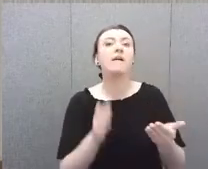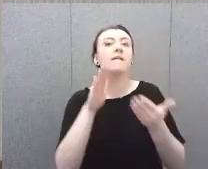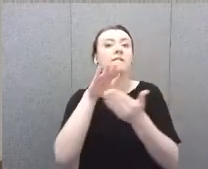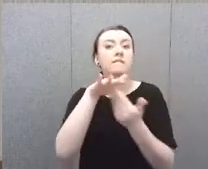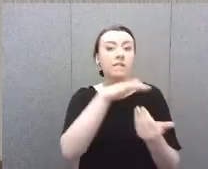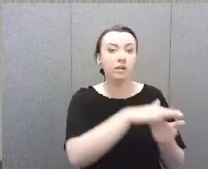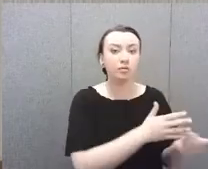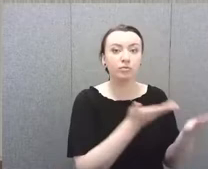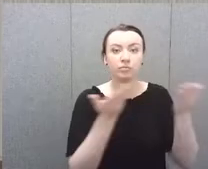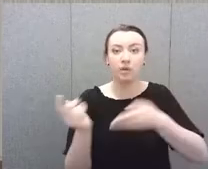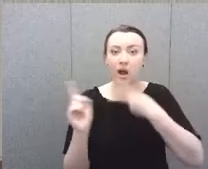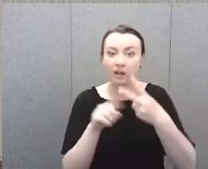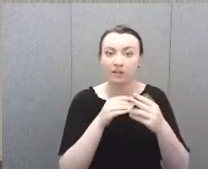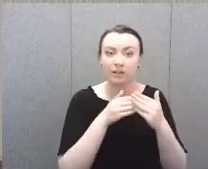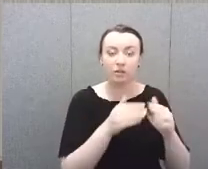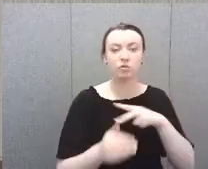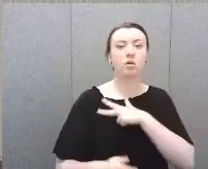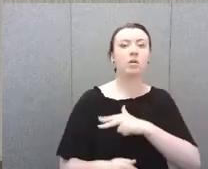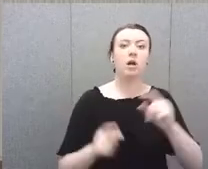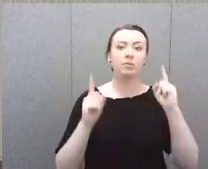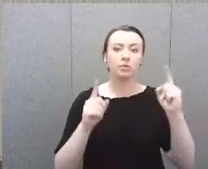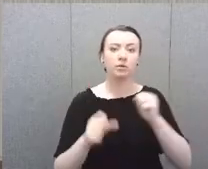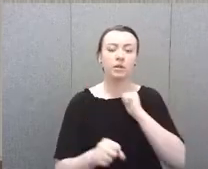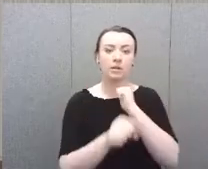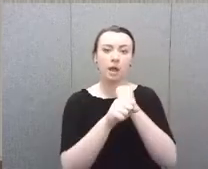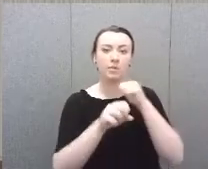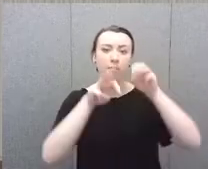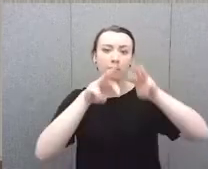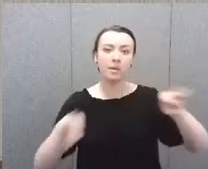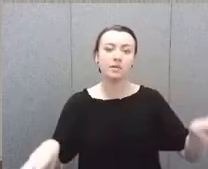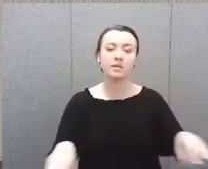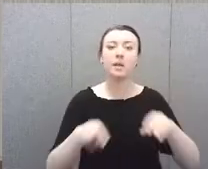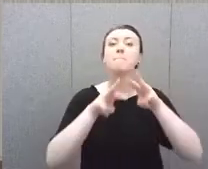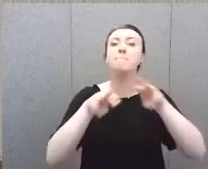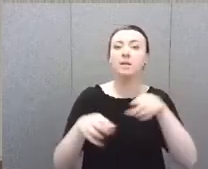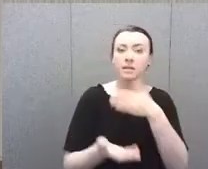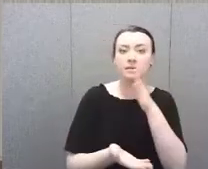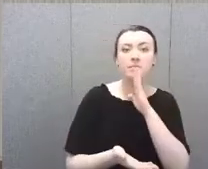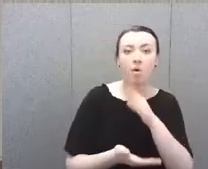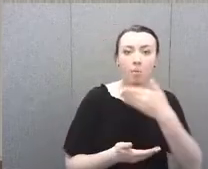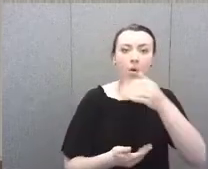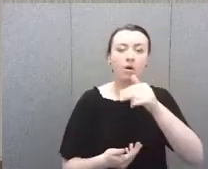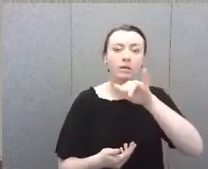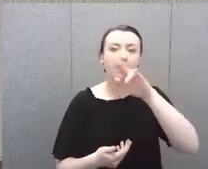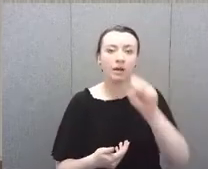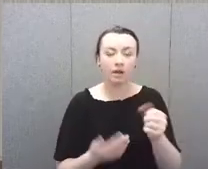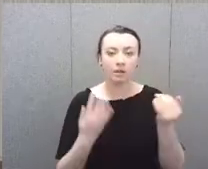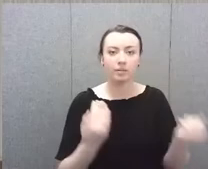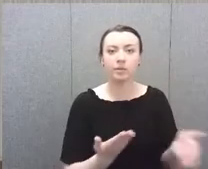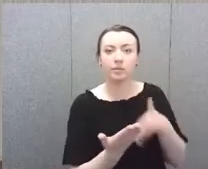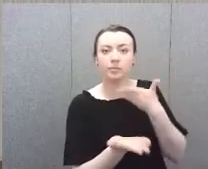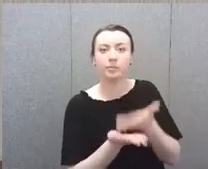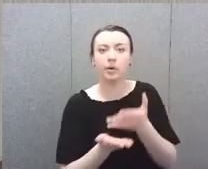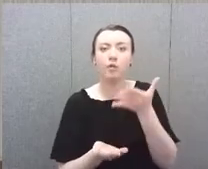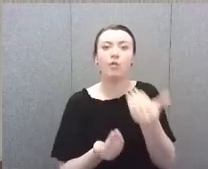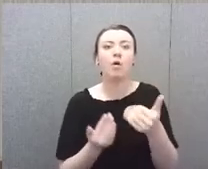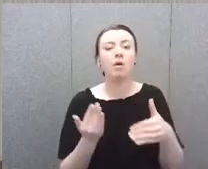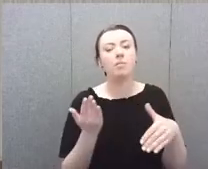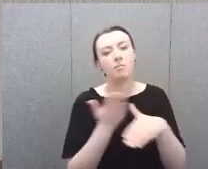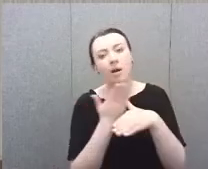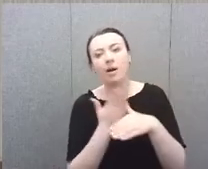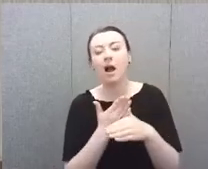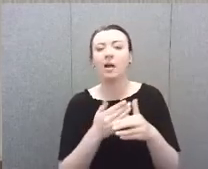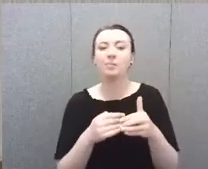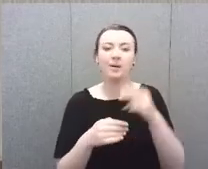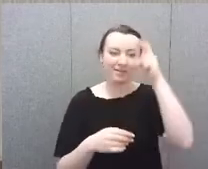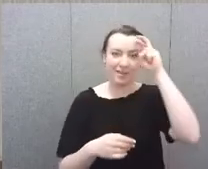одну женщину-лидера, министра социальной защиты и труда Монику Новицкене, поддержку которой мы чувствуем в